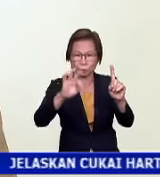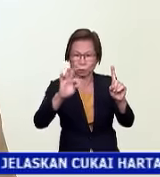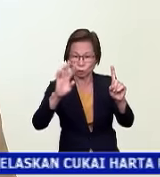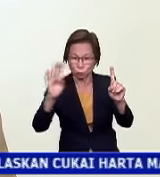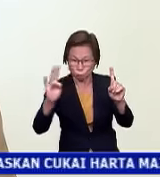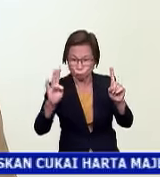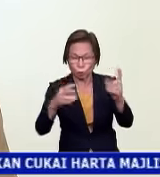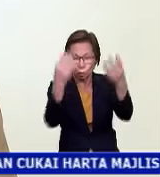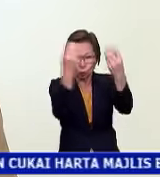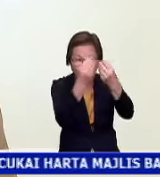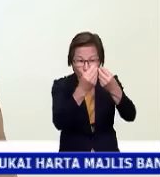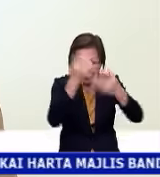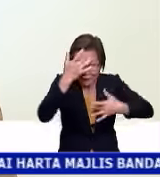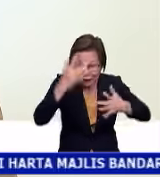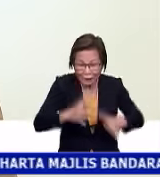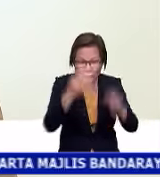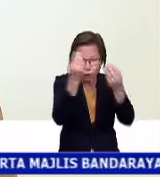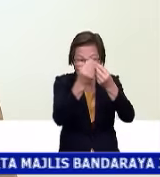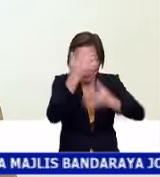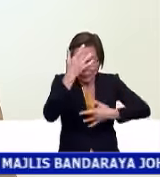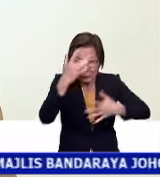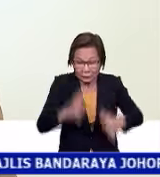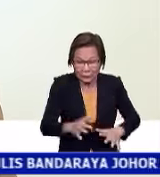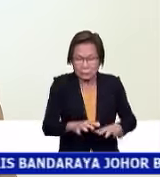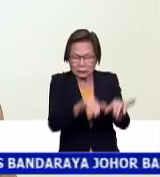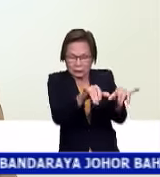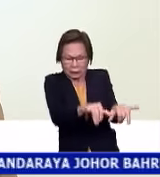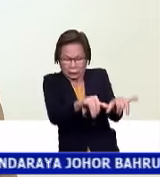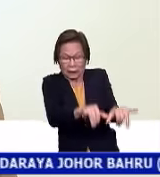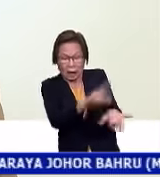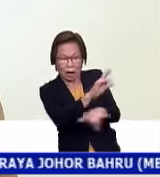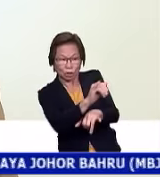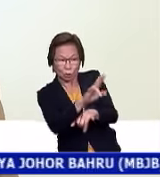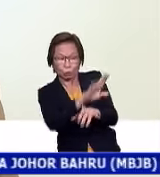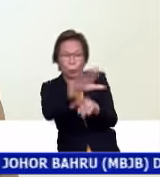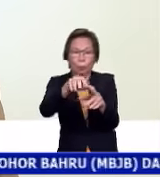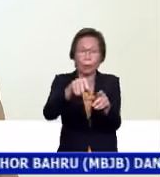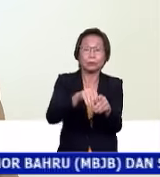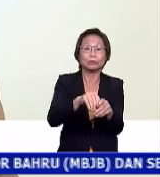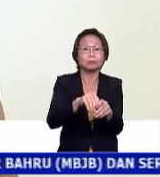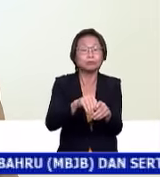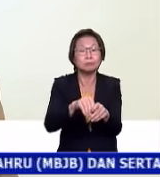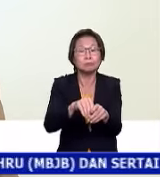bilangan pesakit yang berada di ICU termasuk